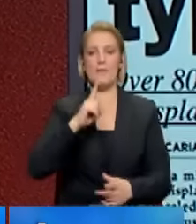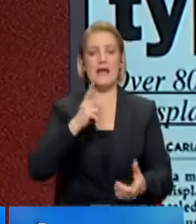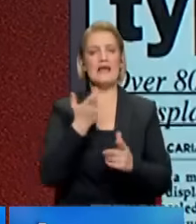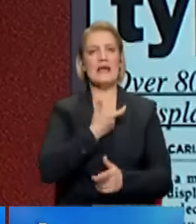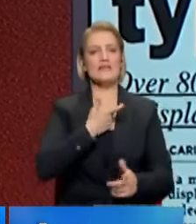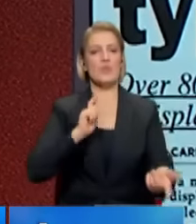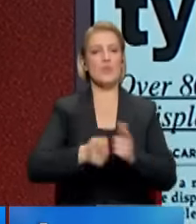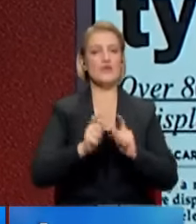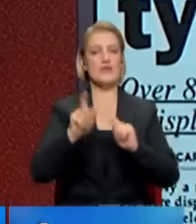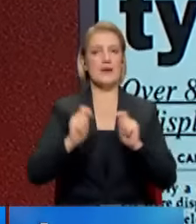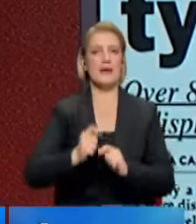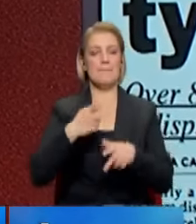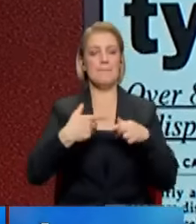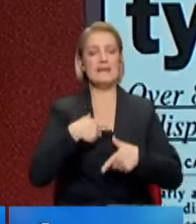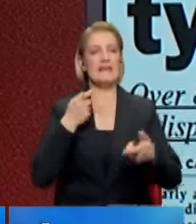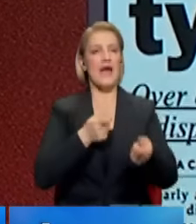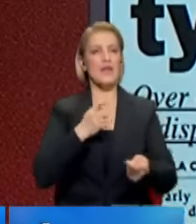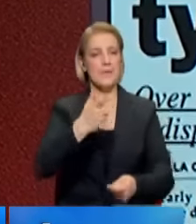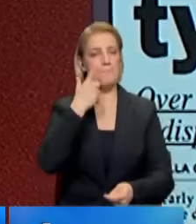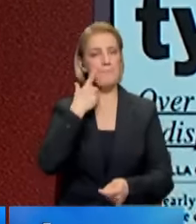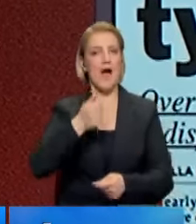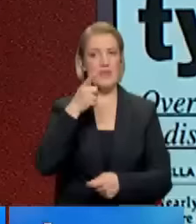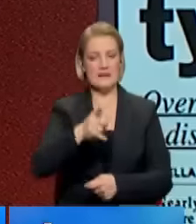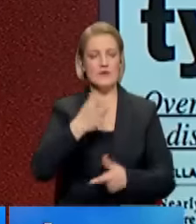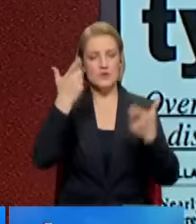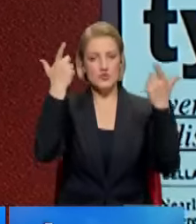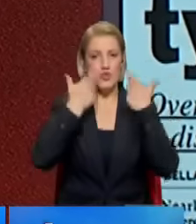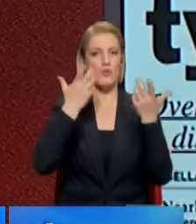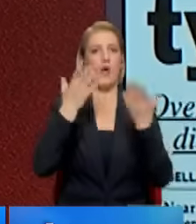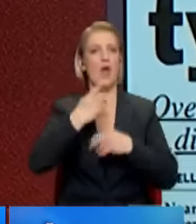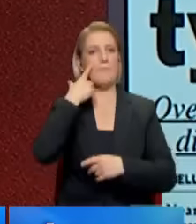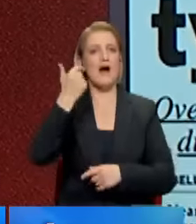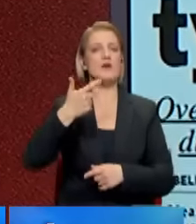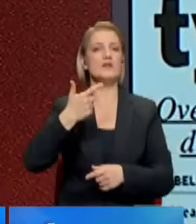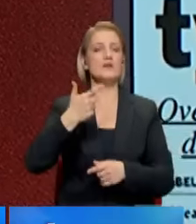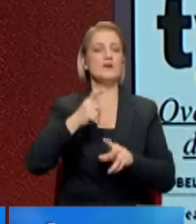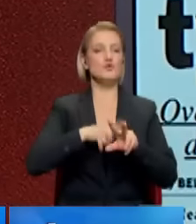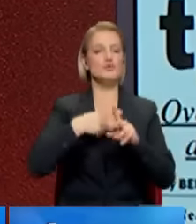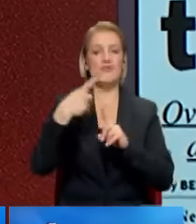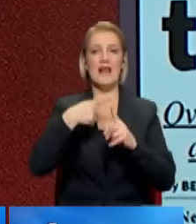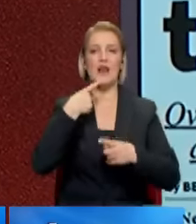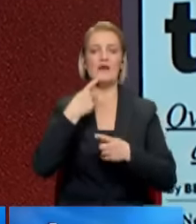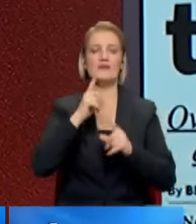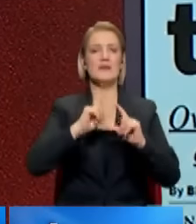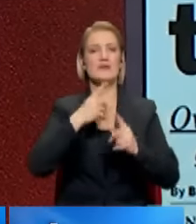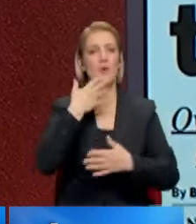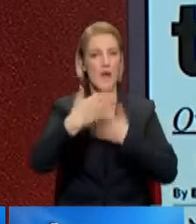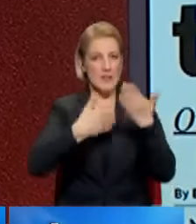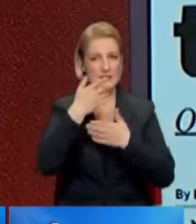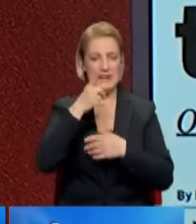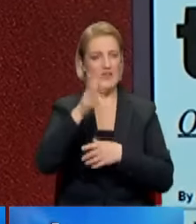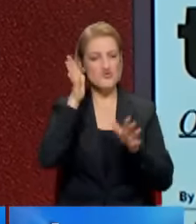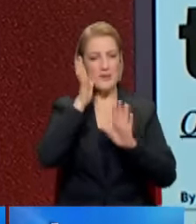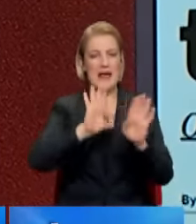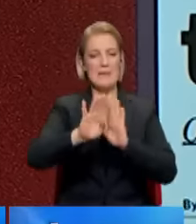rektör olan Milli Eğitim Bakanlığı'nın tüm tartışmaları adımlarında sorumluluğu bulunan Bakan Yusuf Tekin'in sözleri tepki çekti. Bakan Tekin,